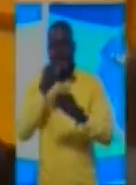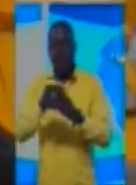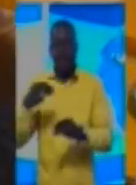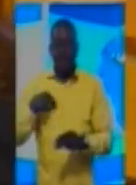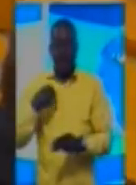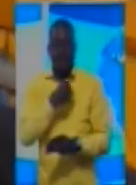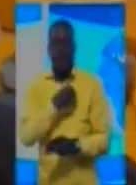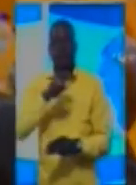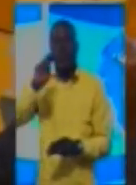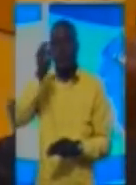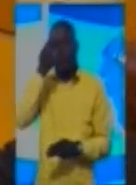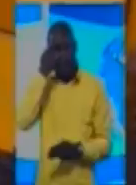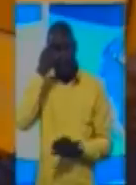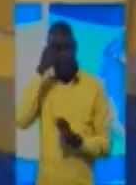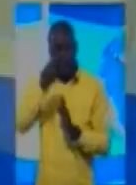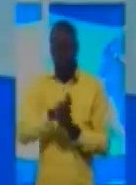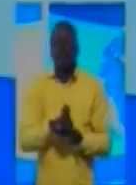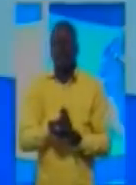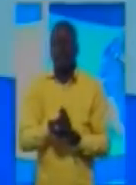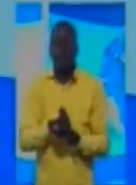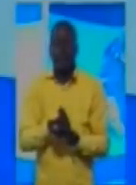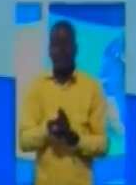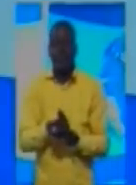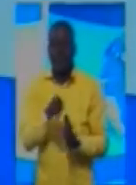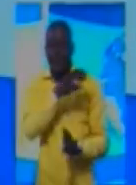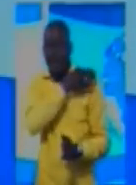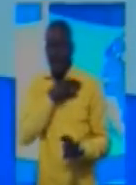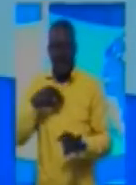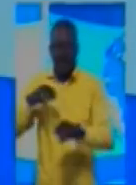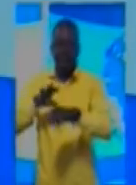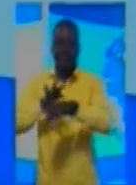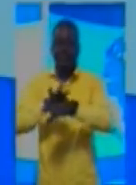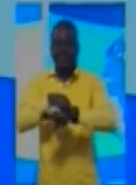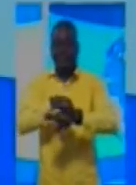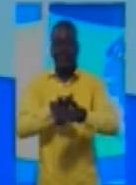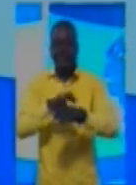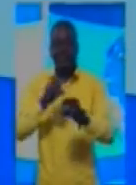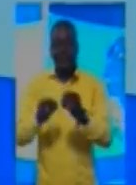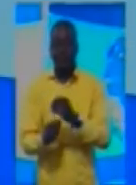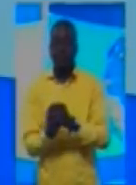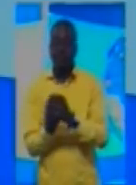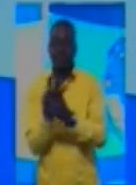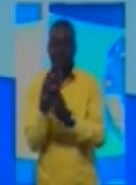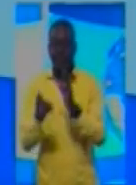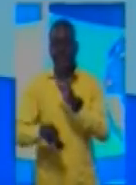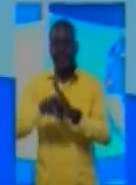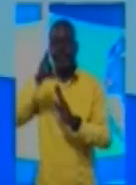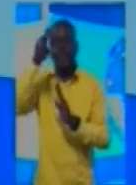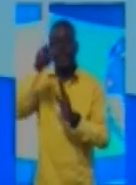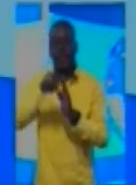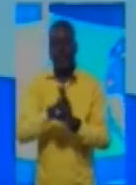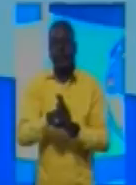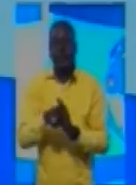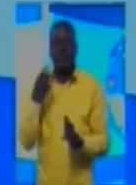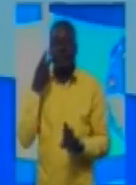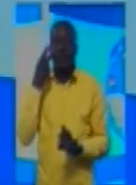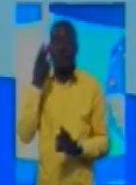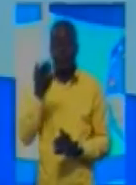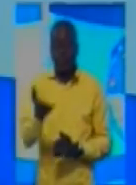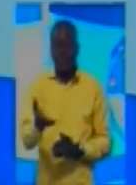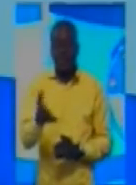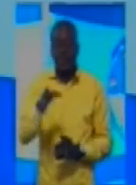du gouvernement. Et sur le terrain de la promotion du développement, voici